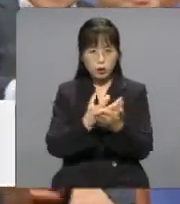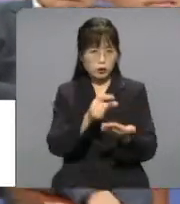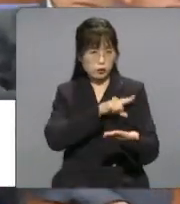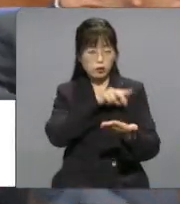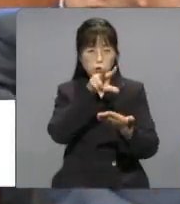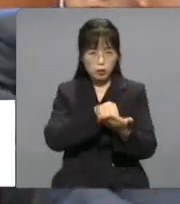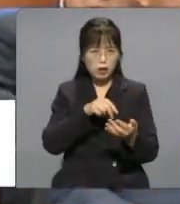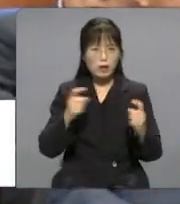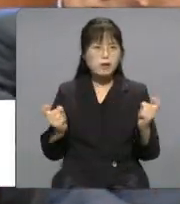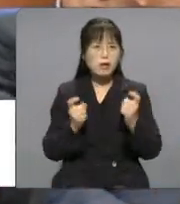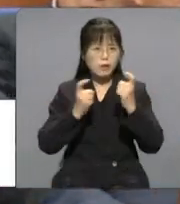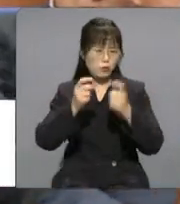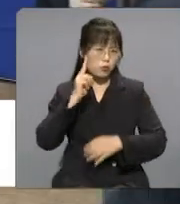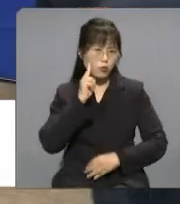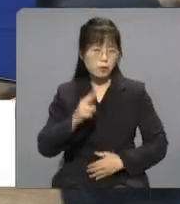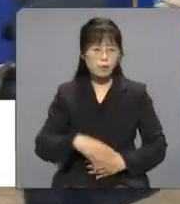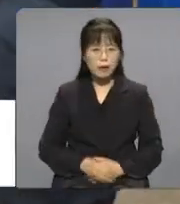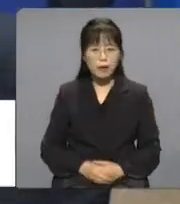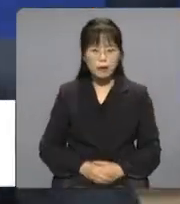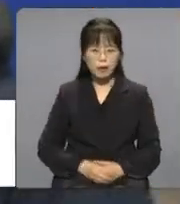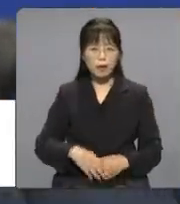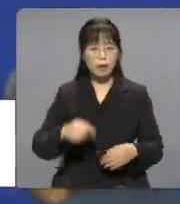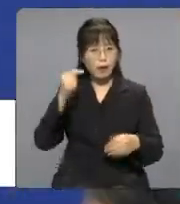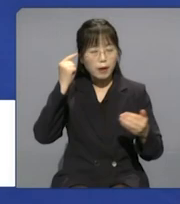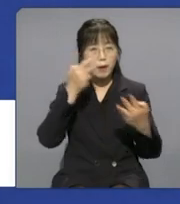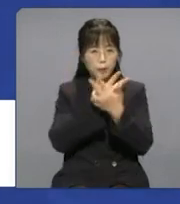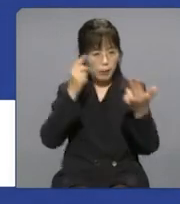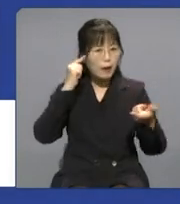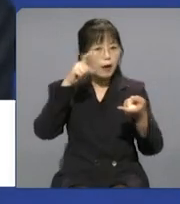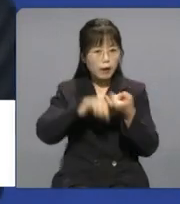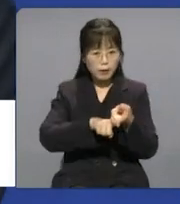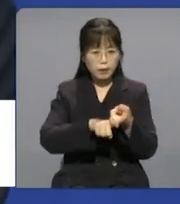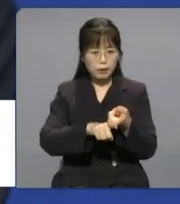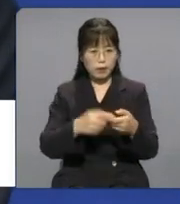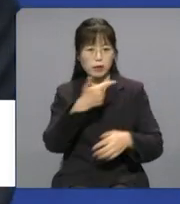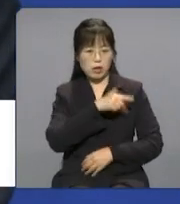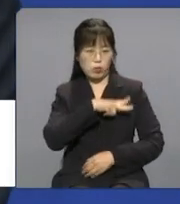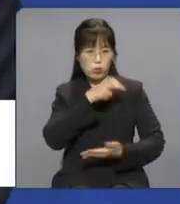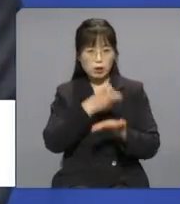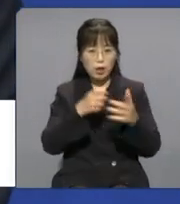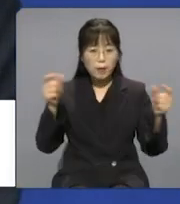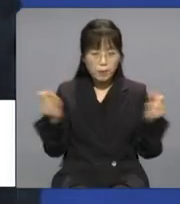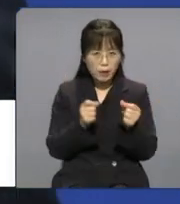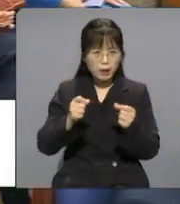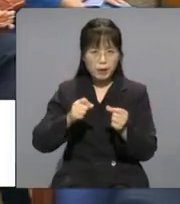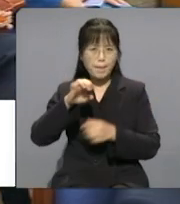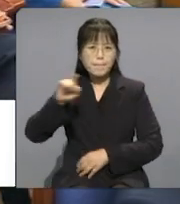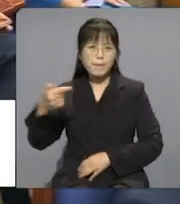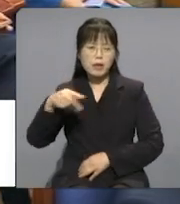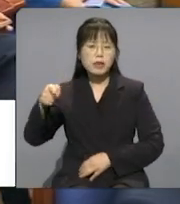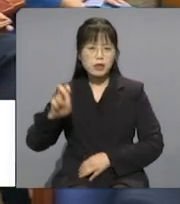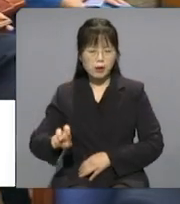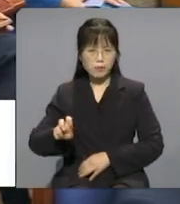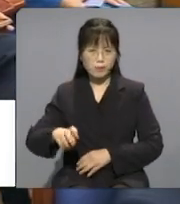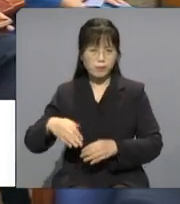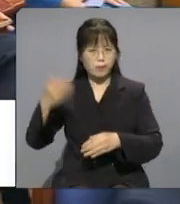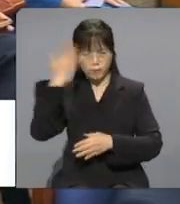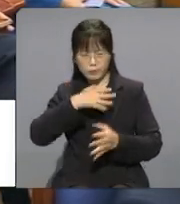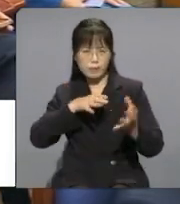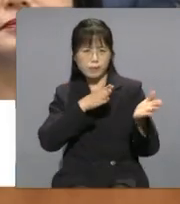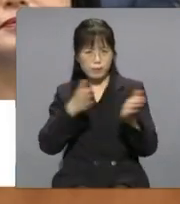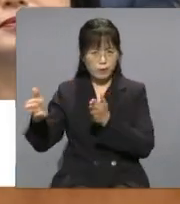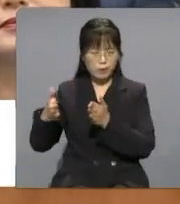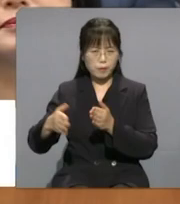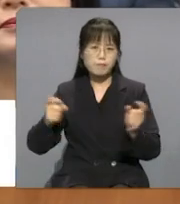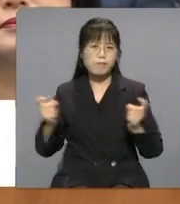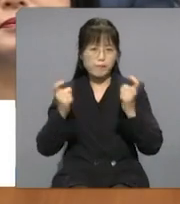의제를 둘러싼 대립도 참여합니다 신명기는 대의원제 축소 폐지를 이명계는 팬덤 정치 청산을 각각